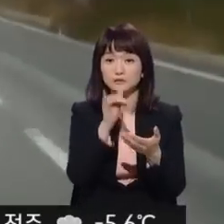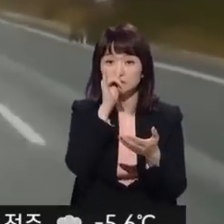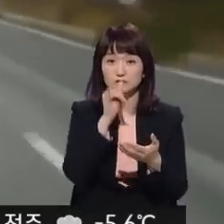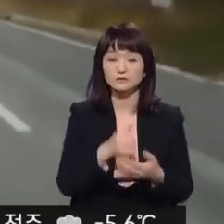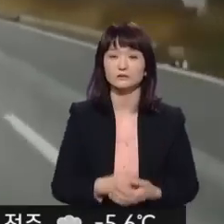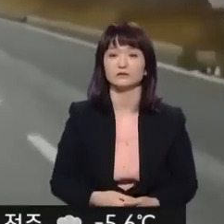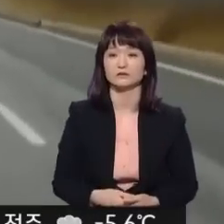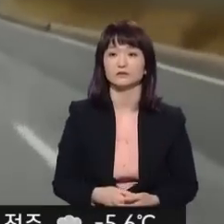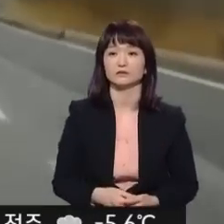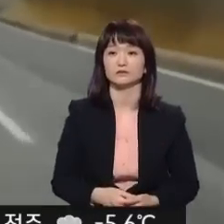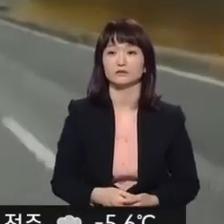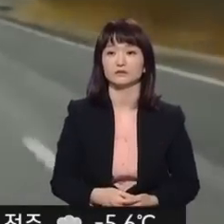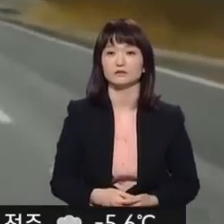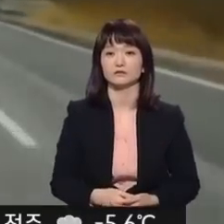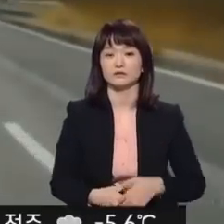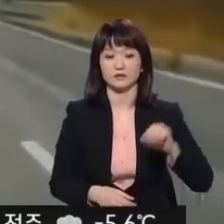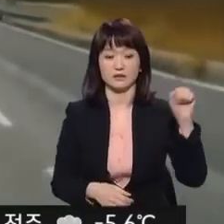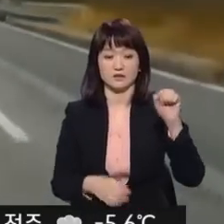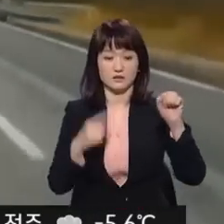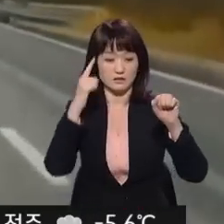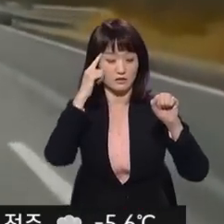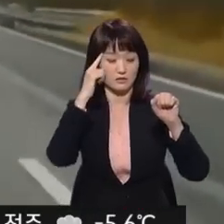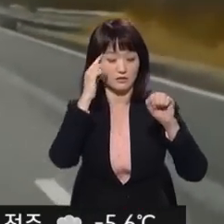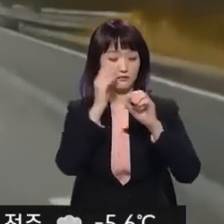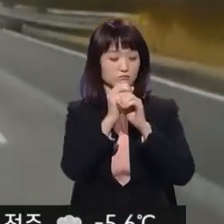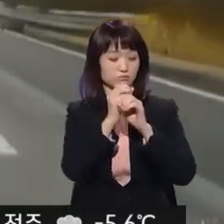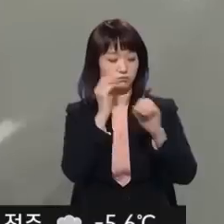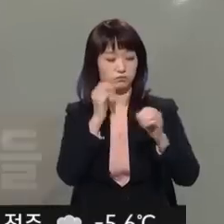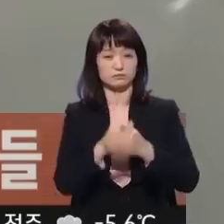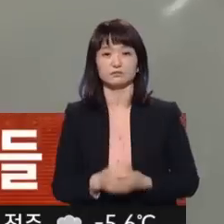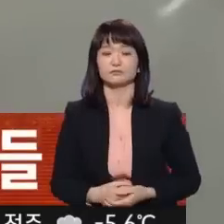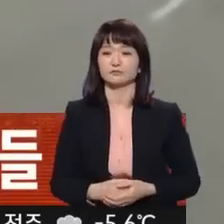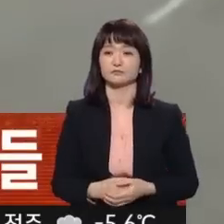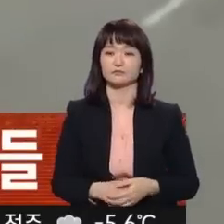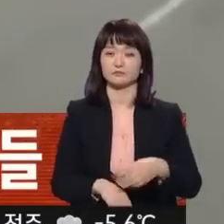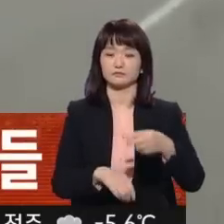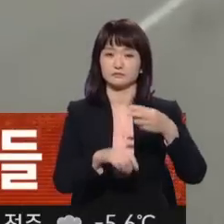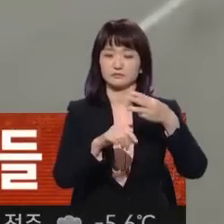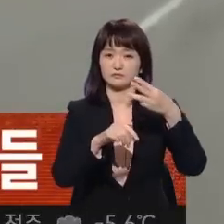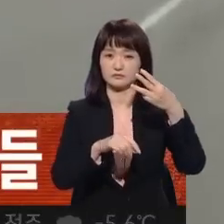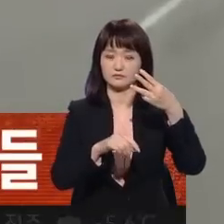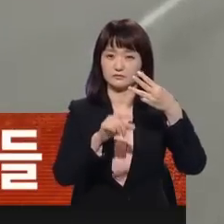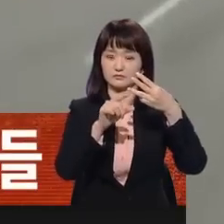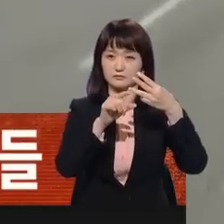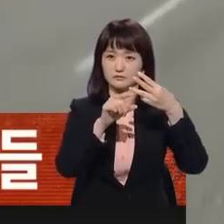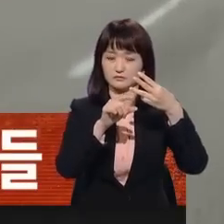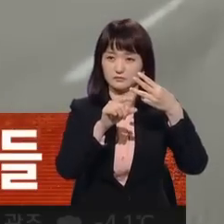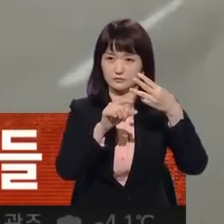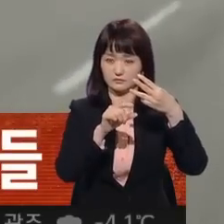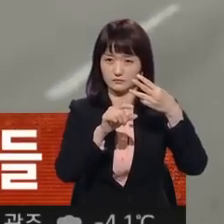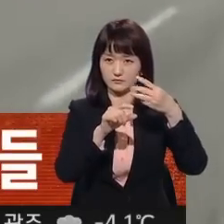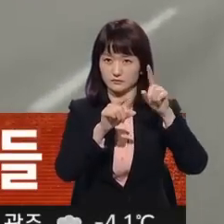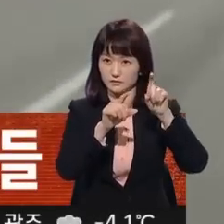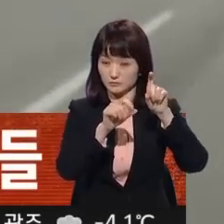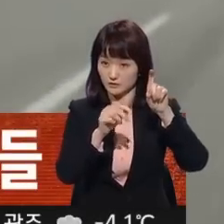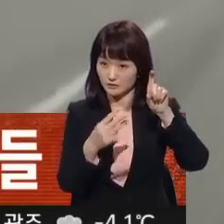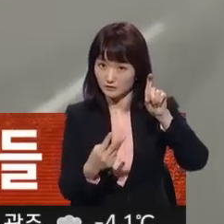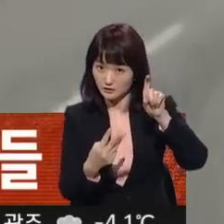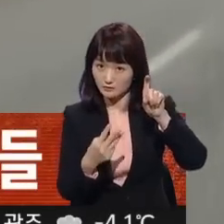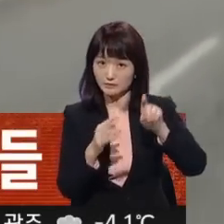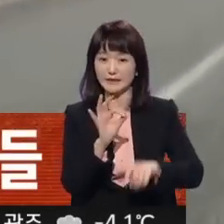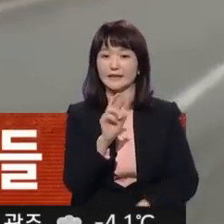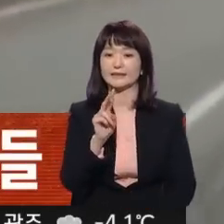걸까요? 의식을 잃었던 겁니다. 그러니까 지난달 3일에 오전 9시쯤에 서울 양양고속도로 속초 방향에서